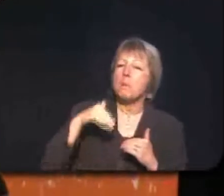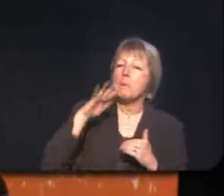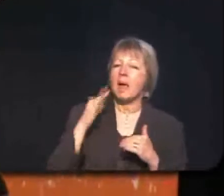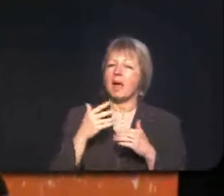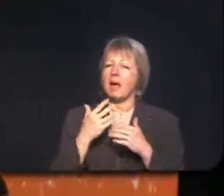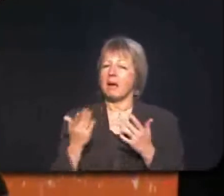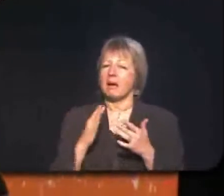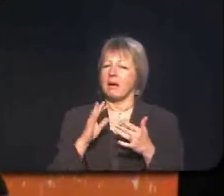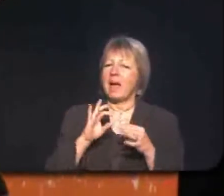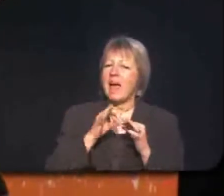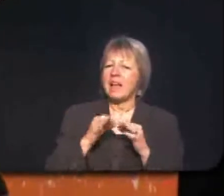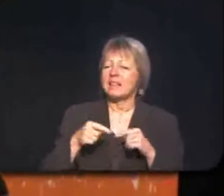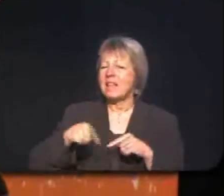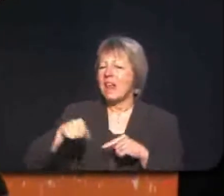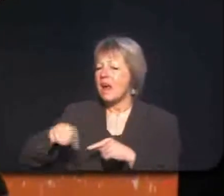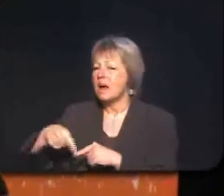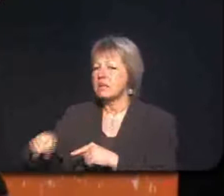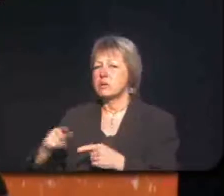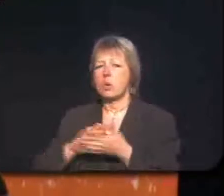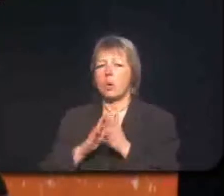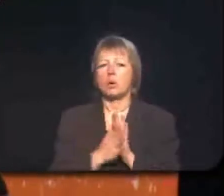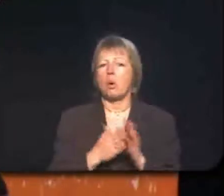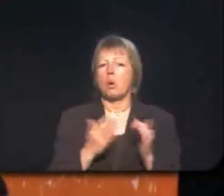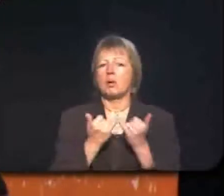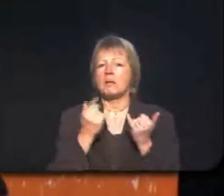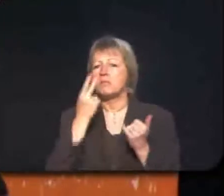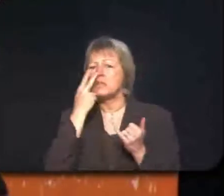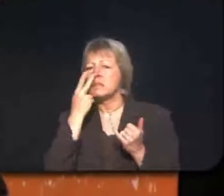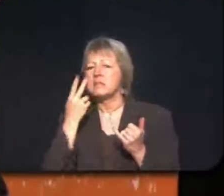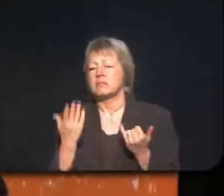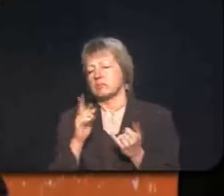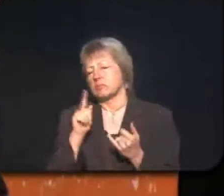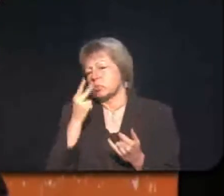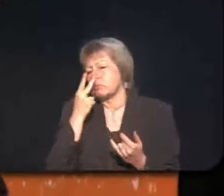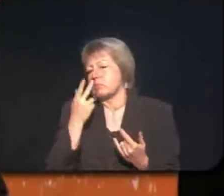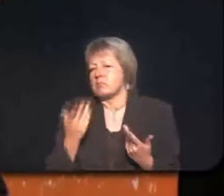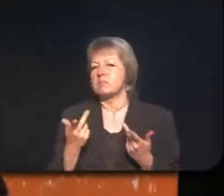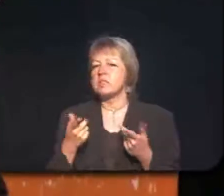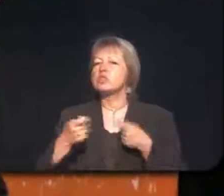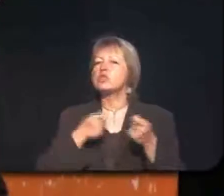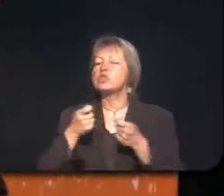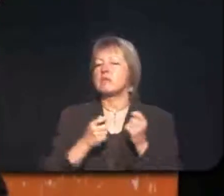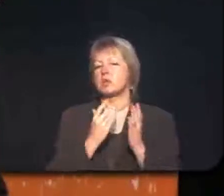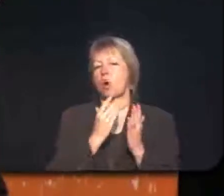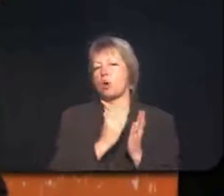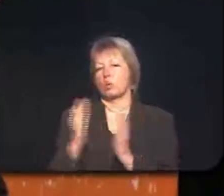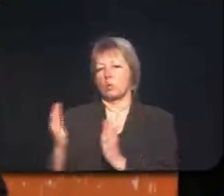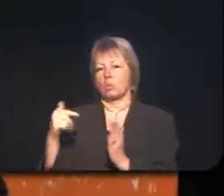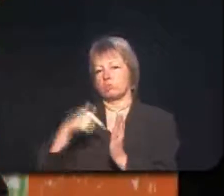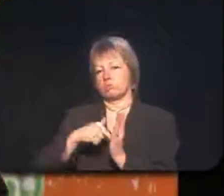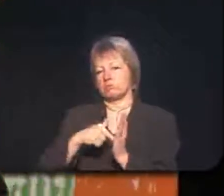vorgesehen ist oder irgendwelche Präferenzen macht sind Dinge die dann die Geschäftsordnung auskleiden muss